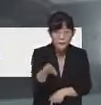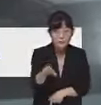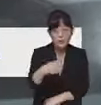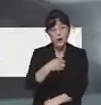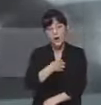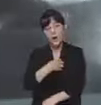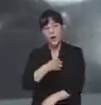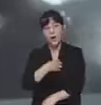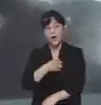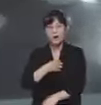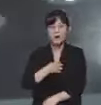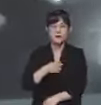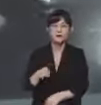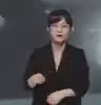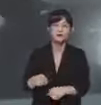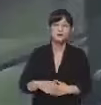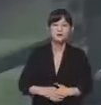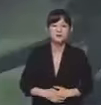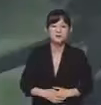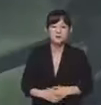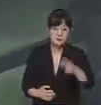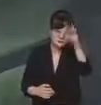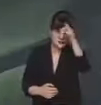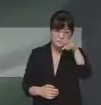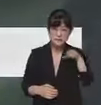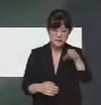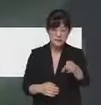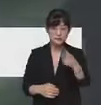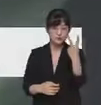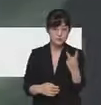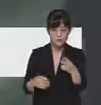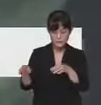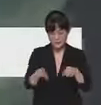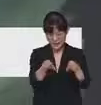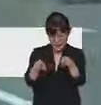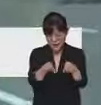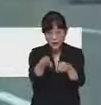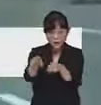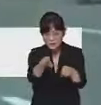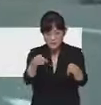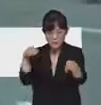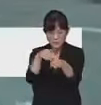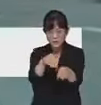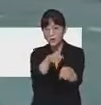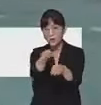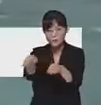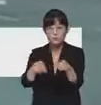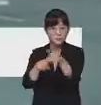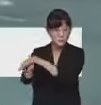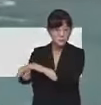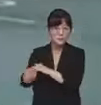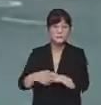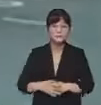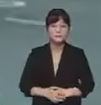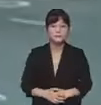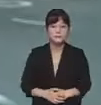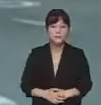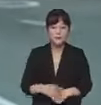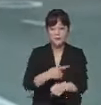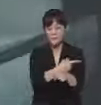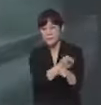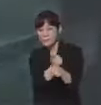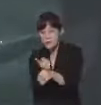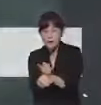고개 운전을 이어갑니다. 순찰차 두 대가 필사적으로 추격하지만 또다시 들이받고 도주합니다. 빠른